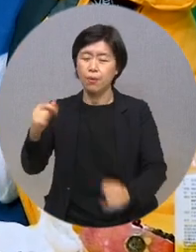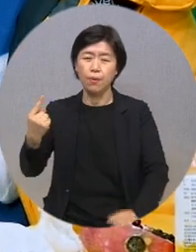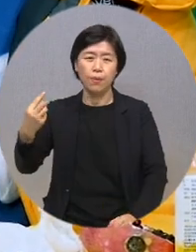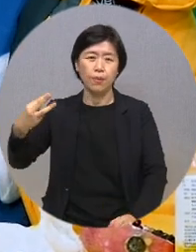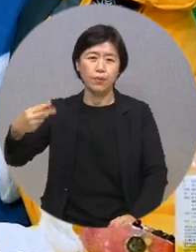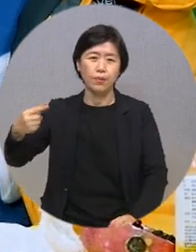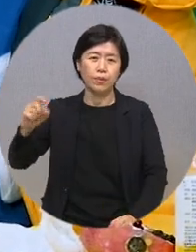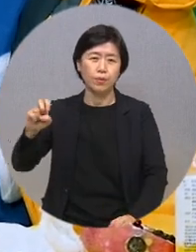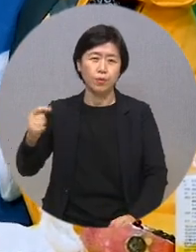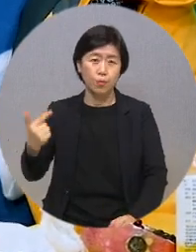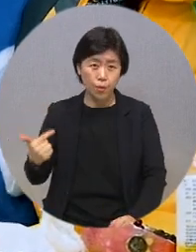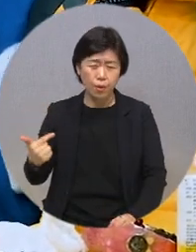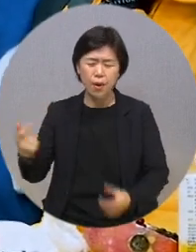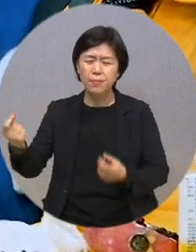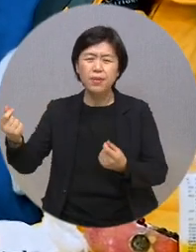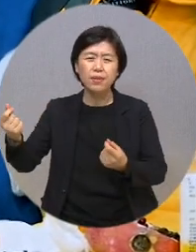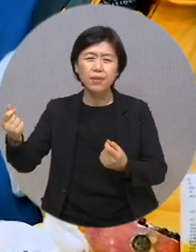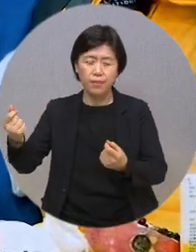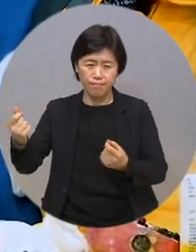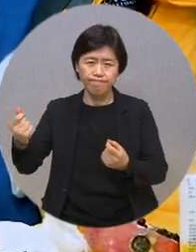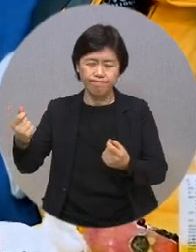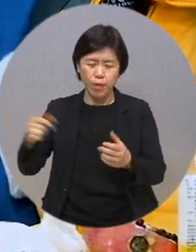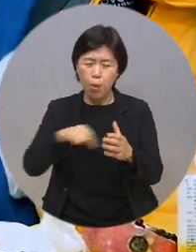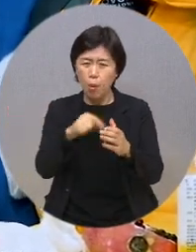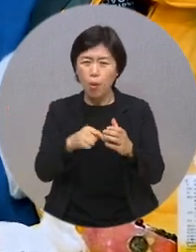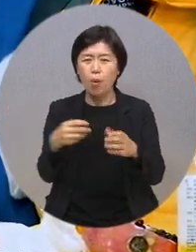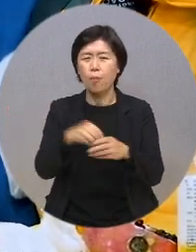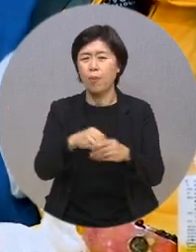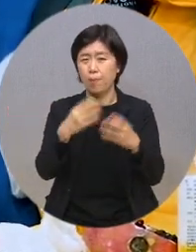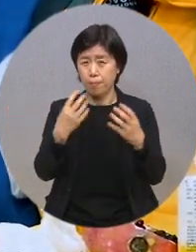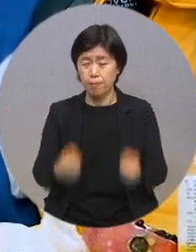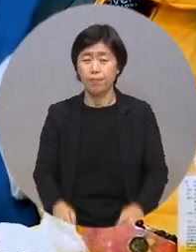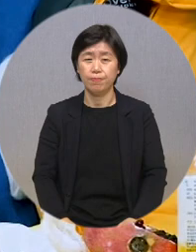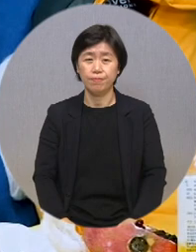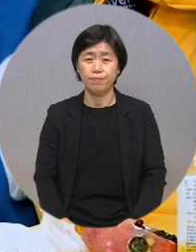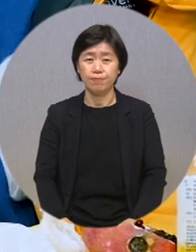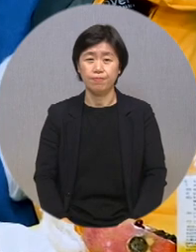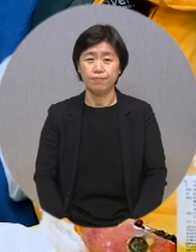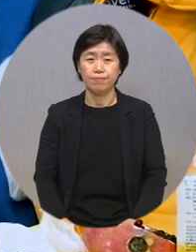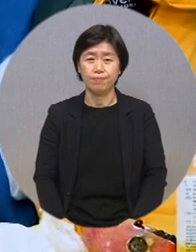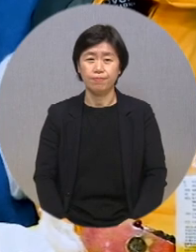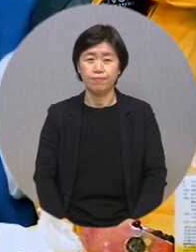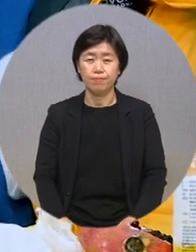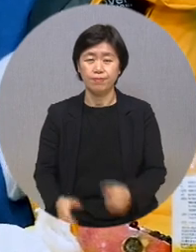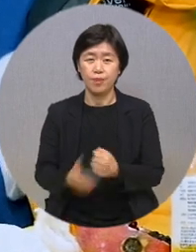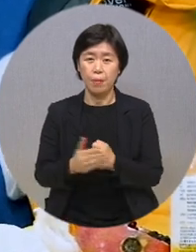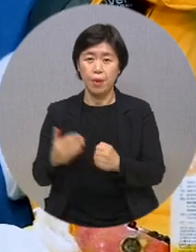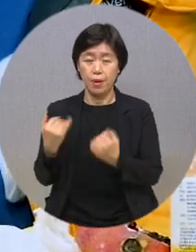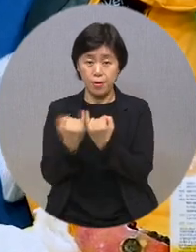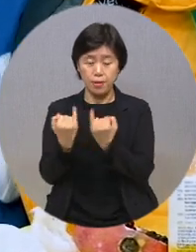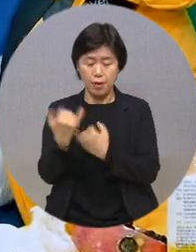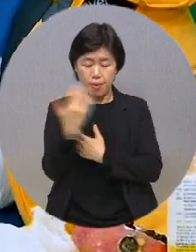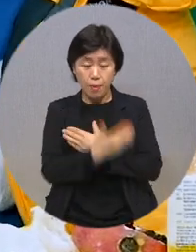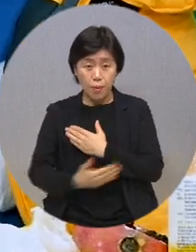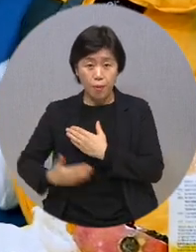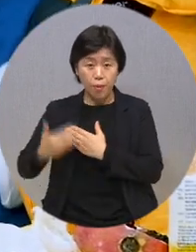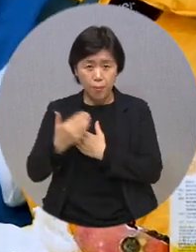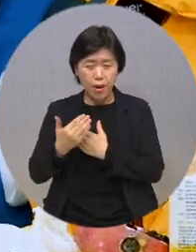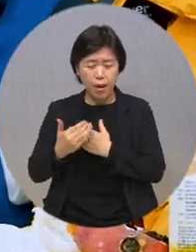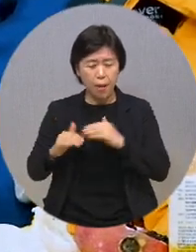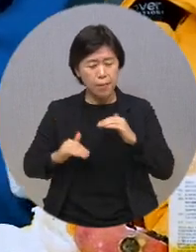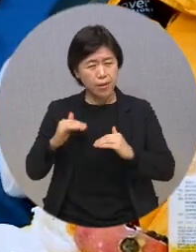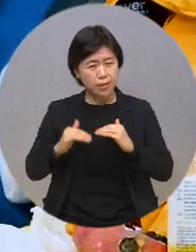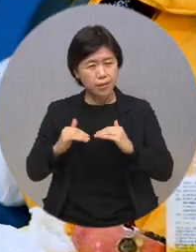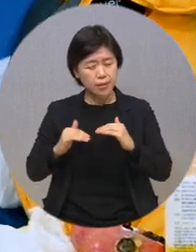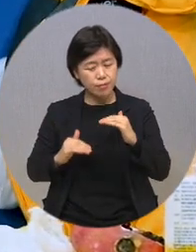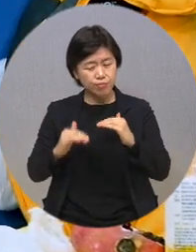식물성 에스트로겐이 풍부하게 있기 때문에 그래서 여성의 호르몬을 밸런스를 맞춘다고 그러거든요. 근데 우리나라 성류의